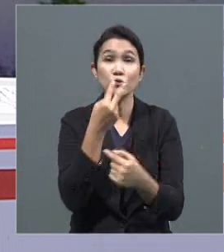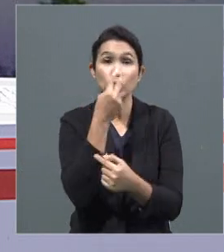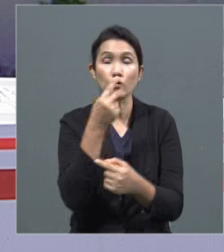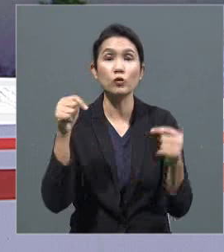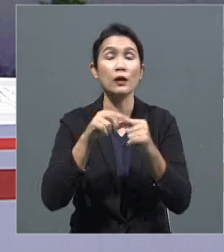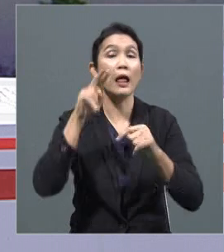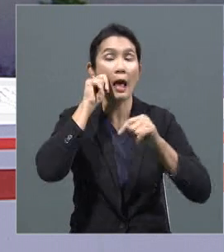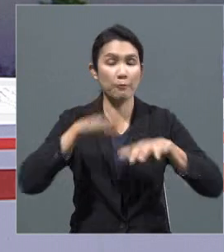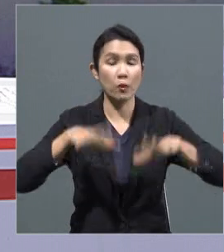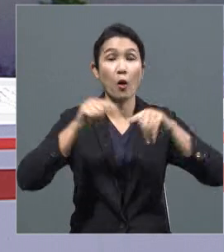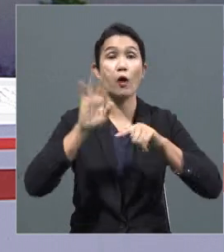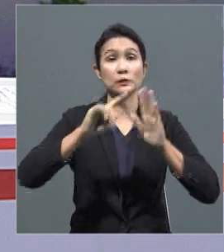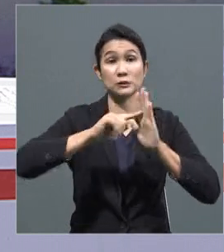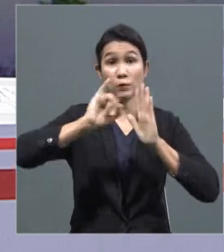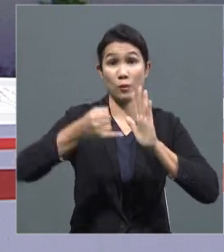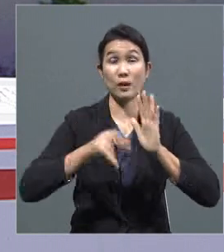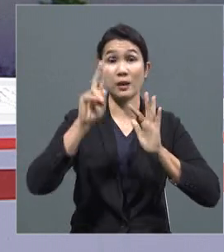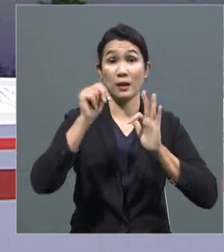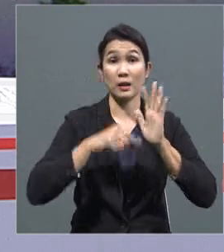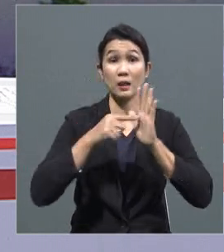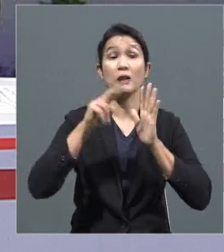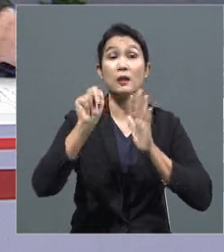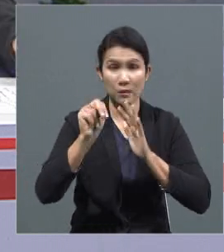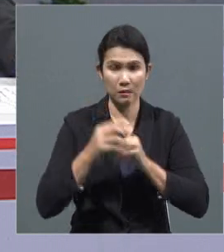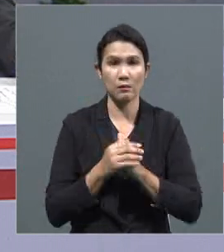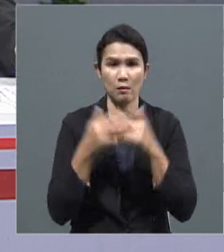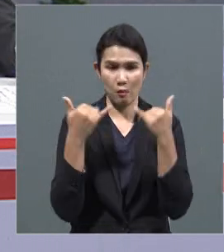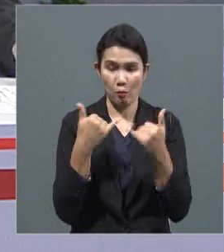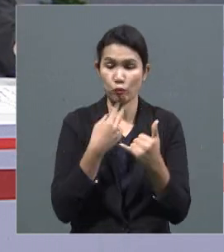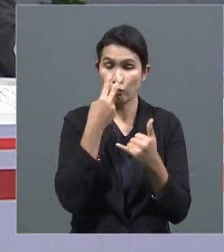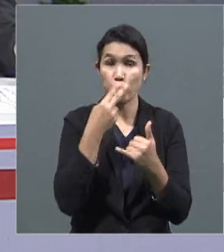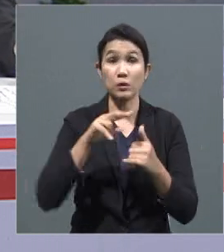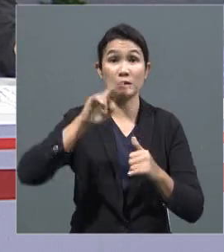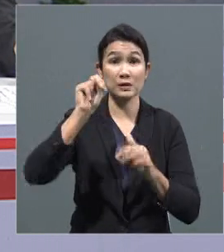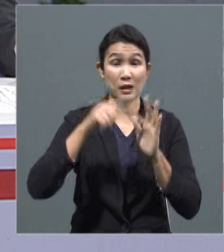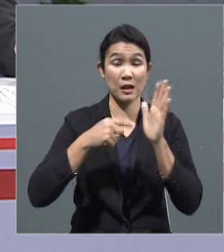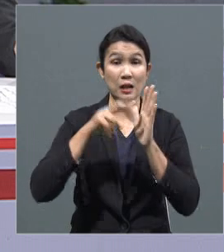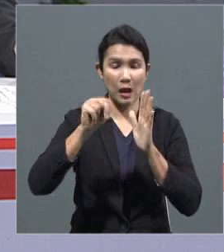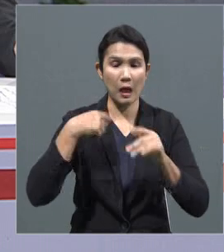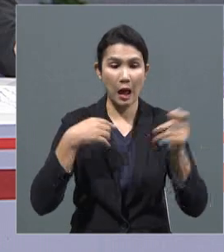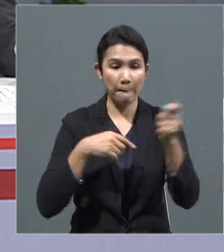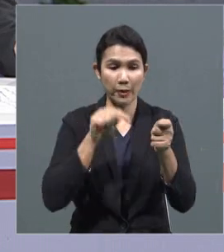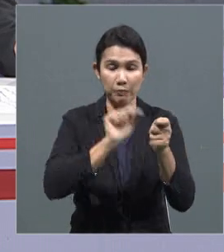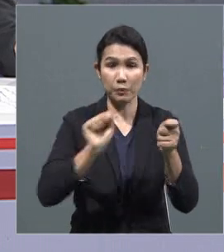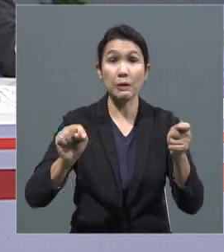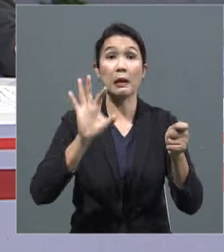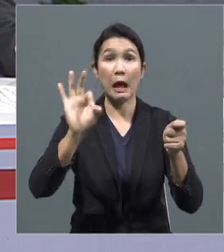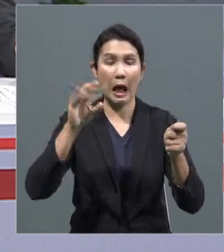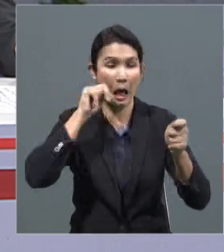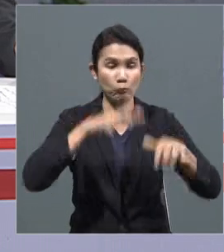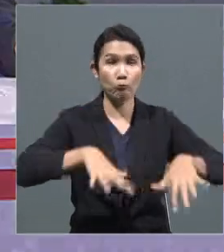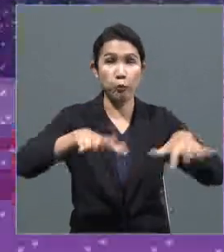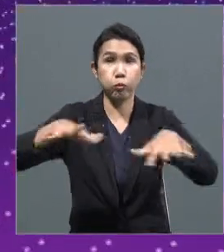ำในพื้นที่ของจังหวัดน่านกันก่อนคือตอนนี้ถ้าภาพรวมเนี่ยจังหวัดน่านเนี่ยถูกน้ำท่วมไปแล้ว9อำเภอจากทั้งหมด15อำเภอนะคะเ